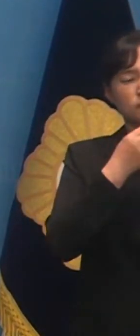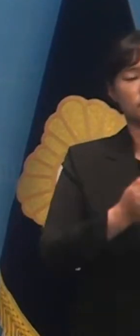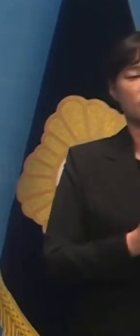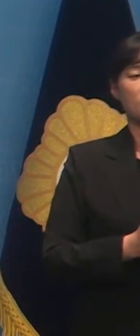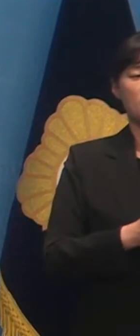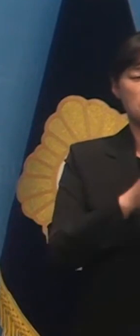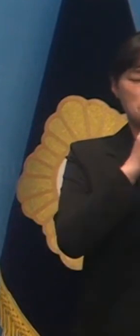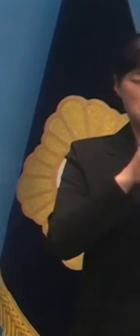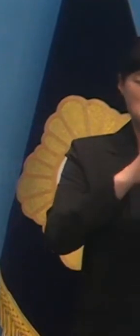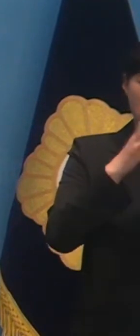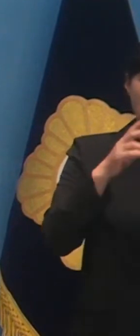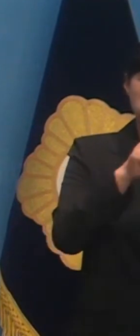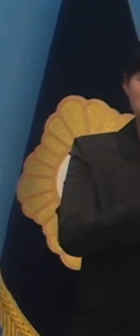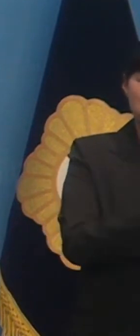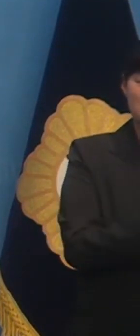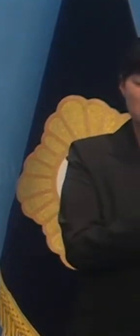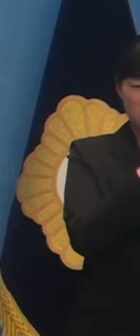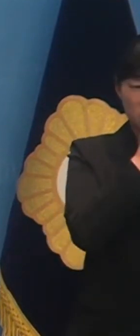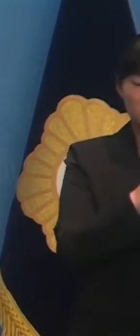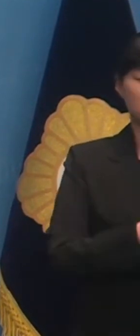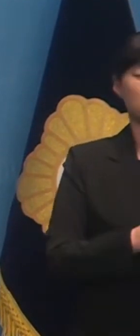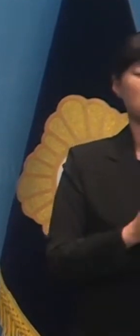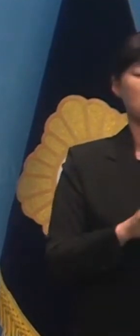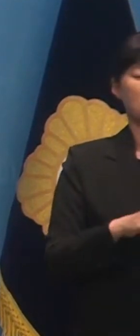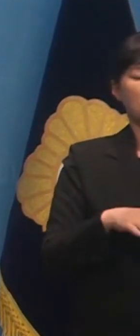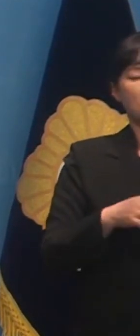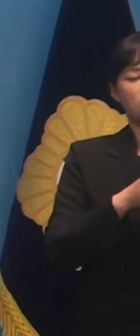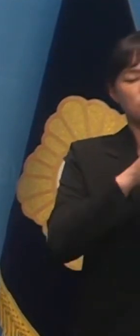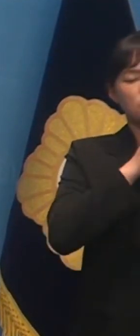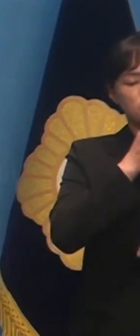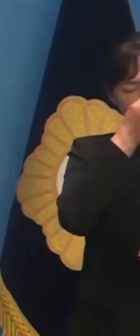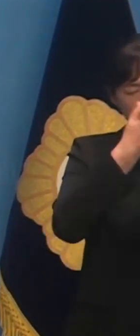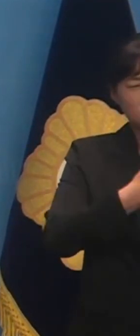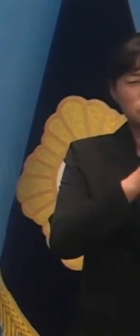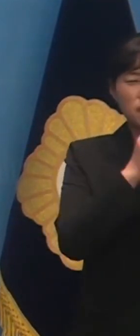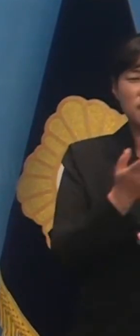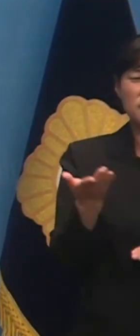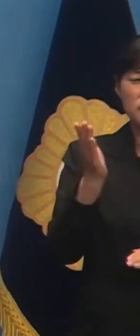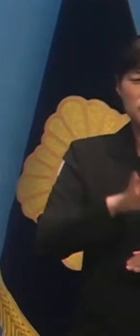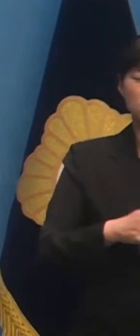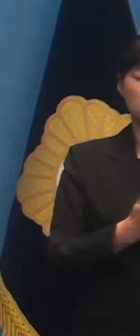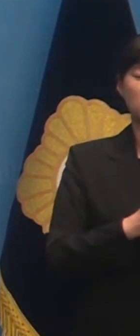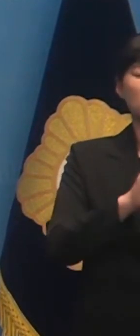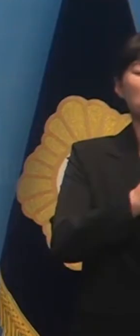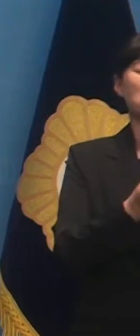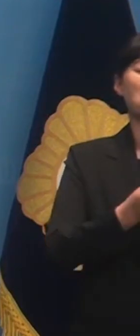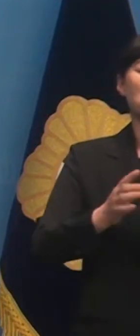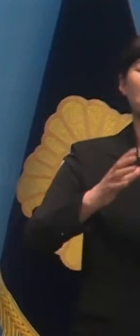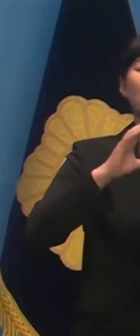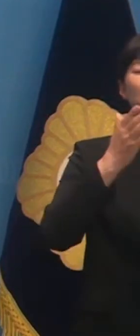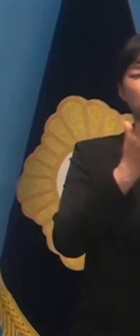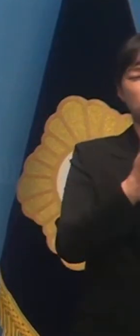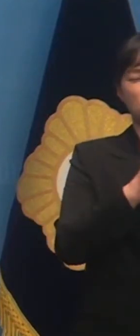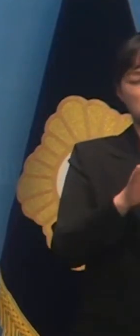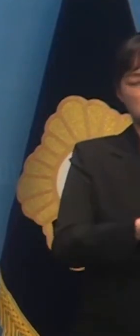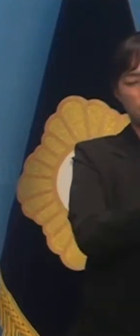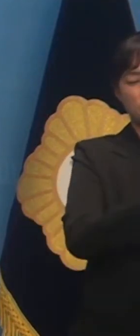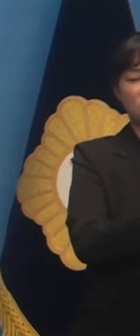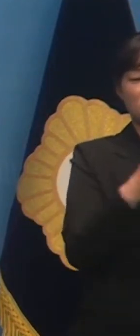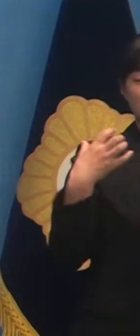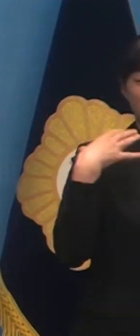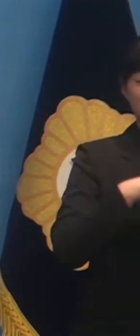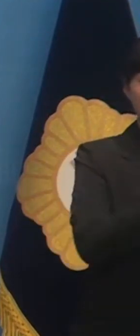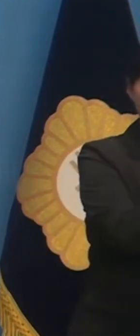막말 논란이 커지자 그는 수준 낮은 언행이었다고 사과하면서도 상호 토론 중이었다는 식의 변명으로